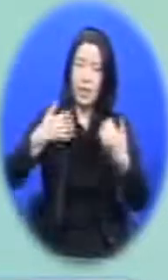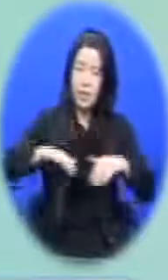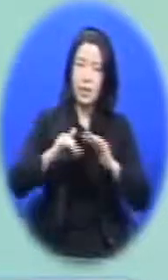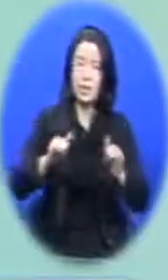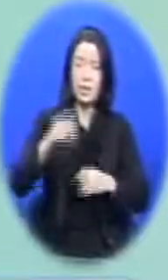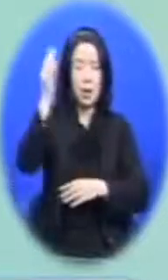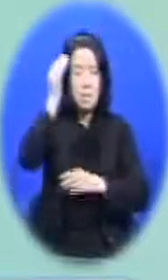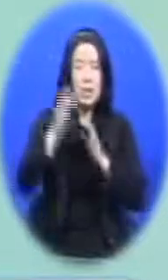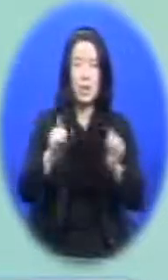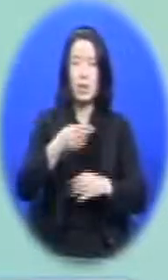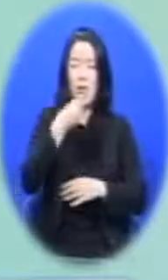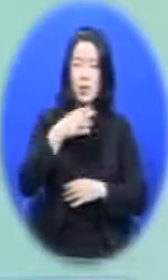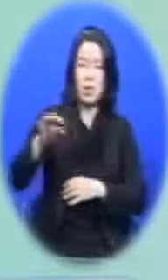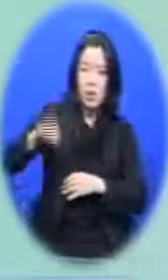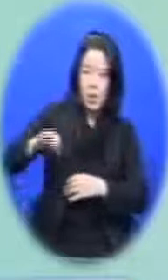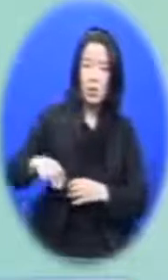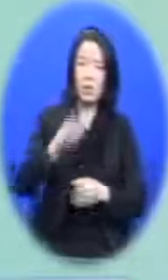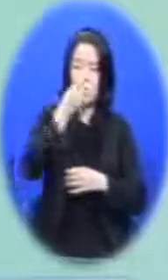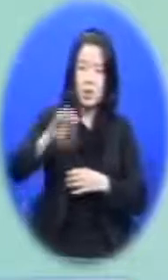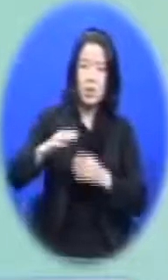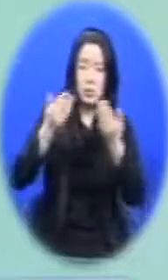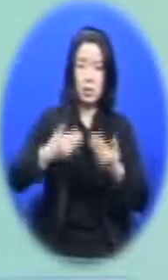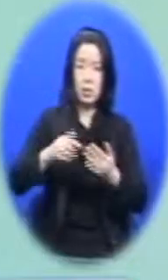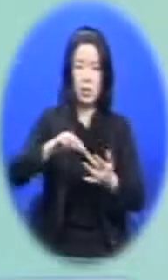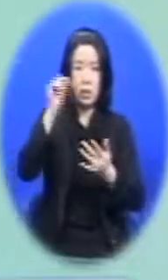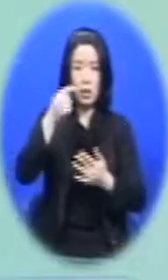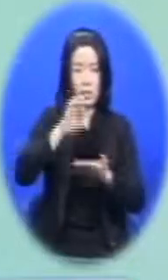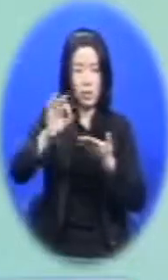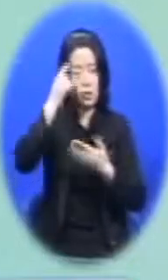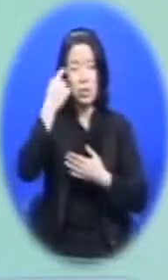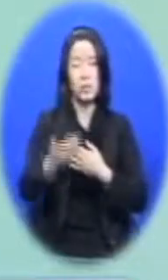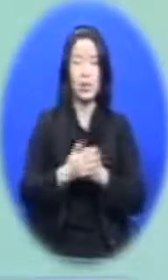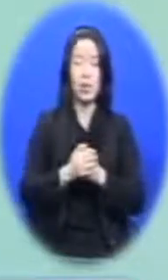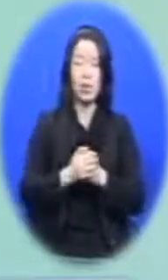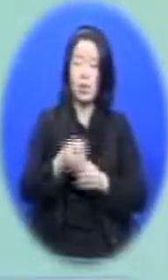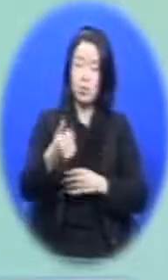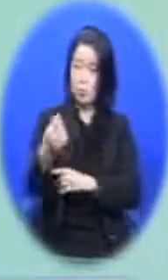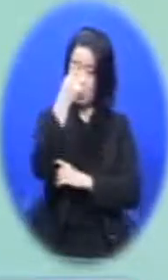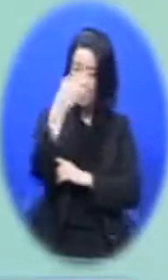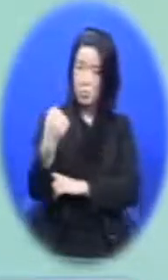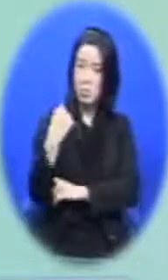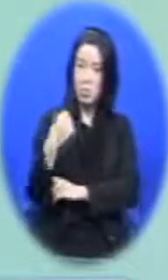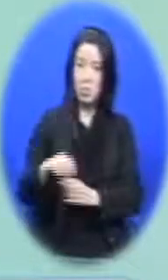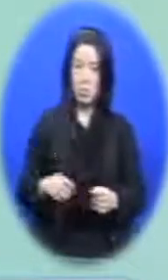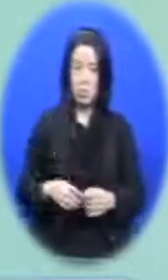자, 미련한 자, 없는 것, 천한 것, 멸시받는 것을 왜 택하여 쓰세요? 아, 좀 능력 있고 실력 있고 유능하고